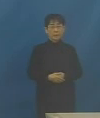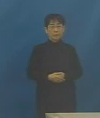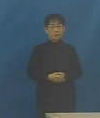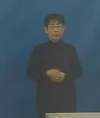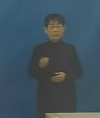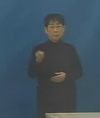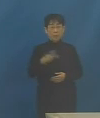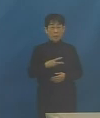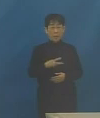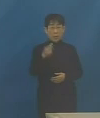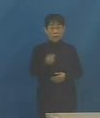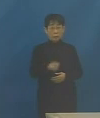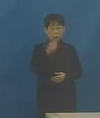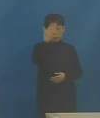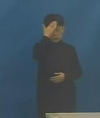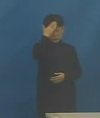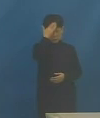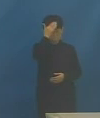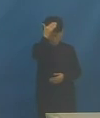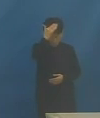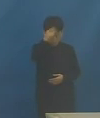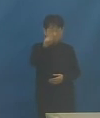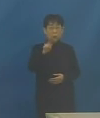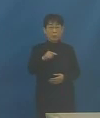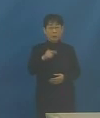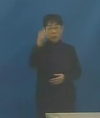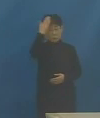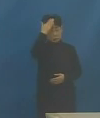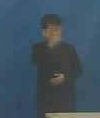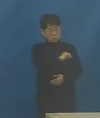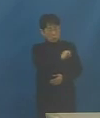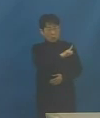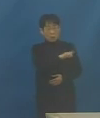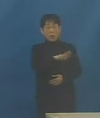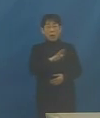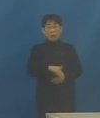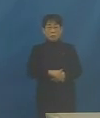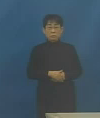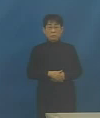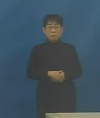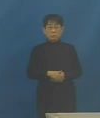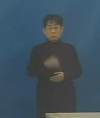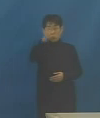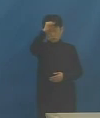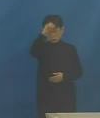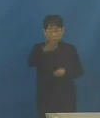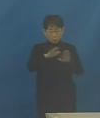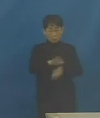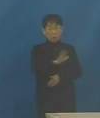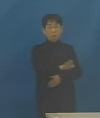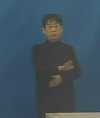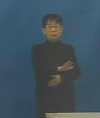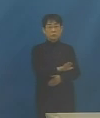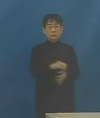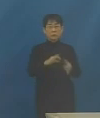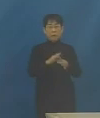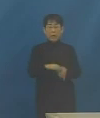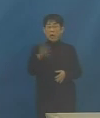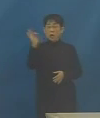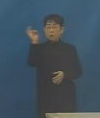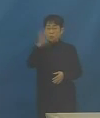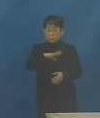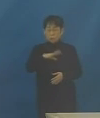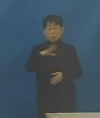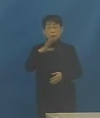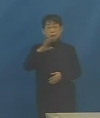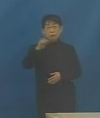から急に熱が出るとか結構そのいう症状でございますであの無症状というイメージが先行してます